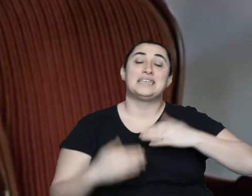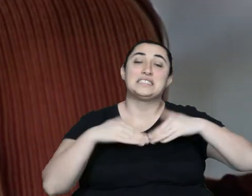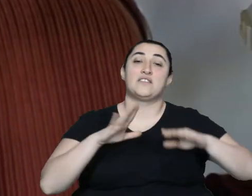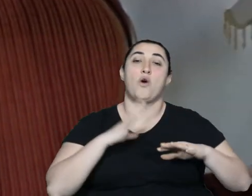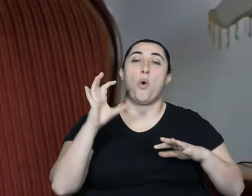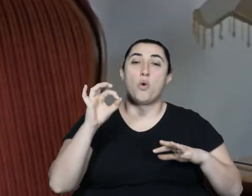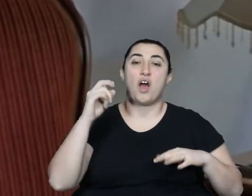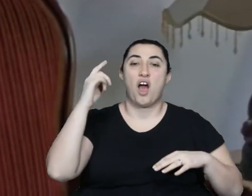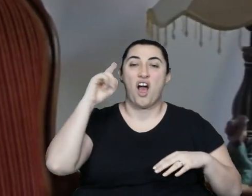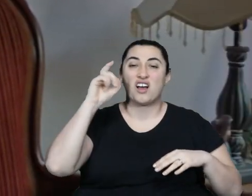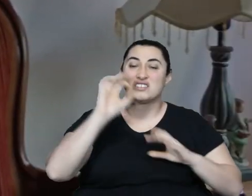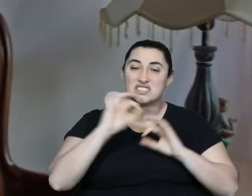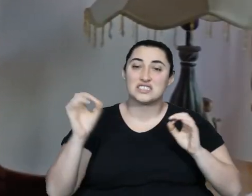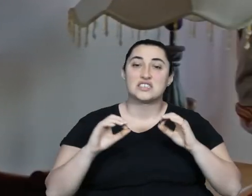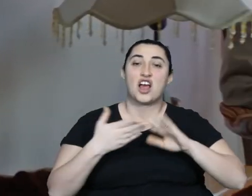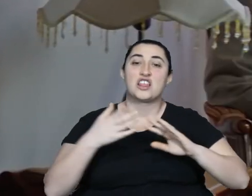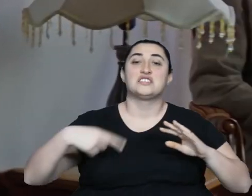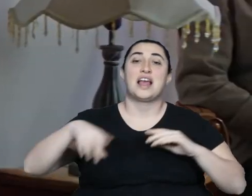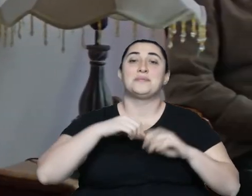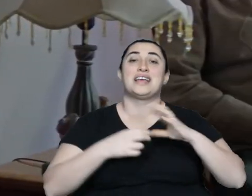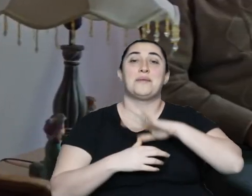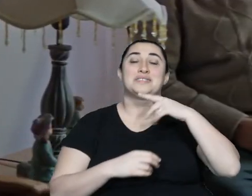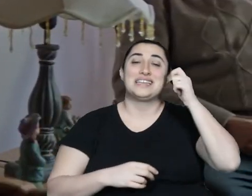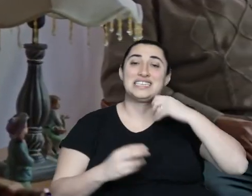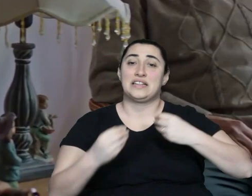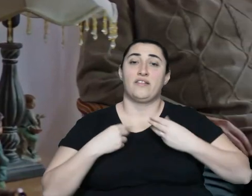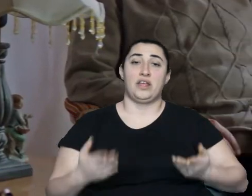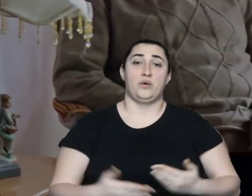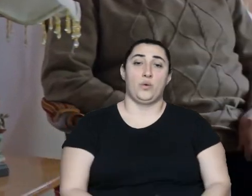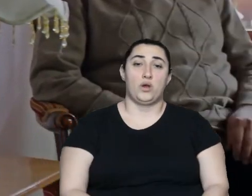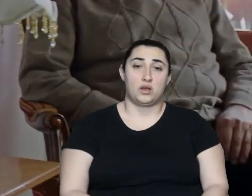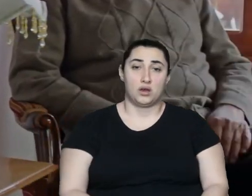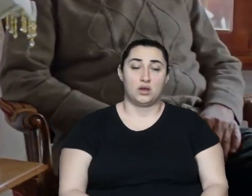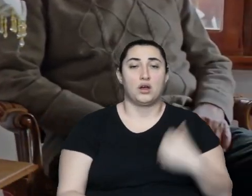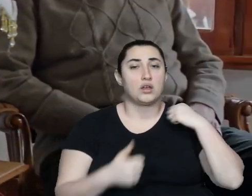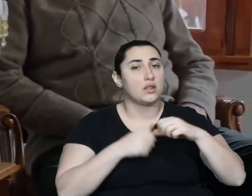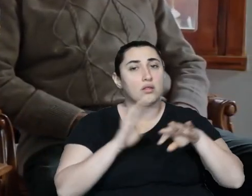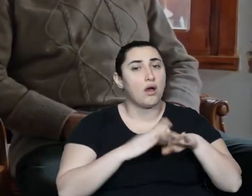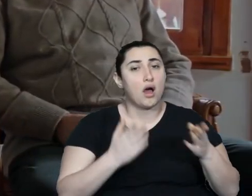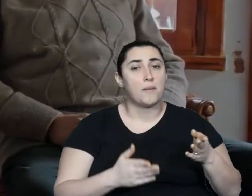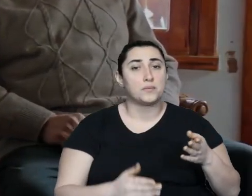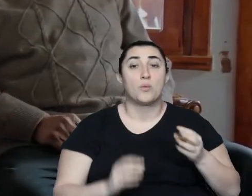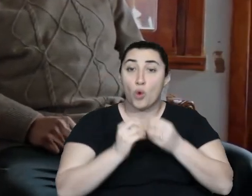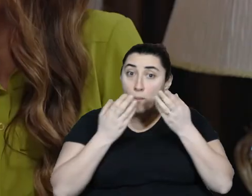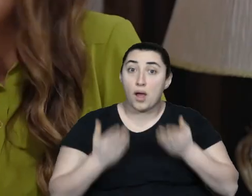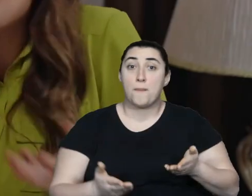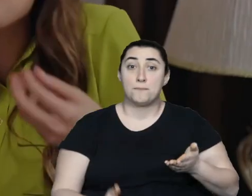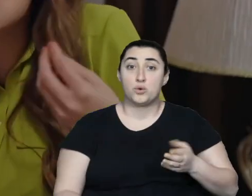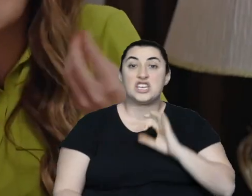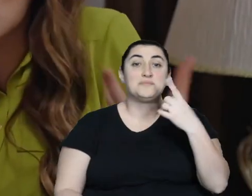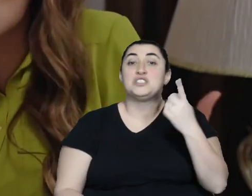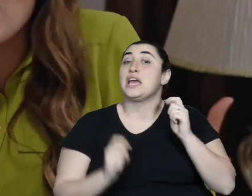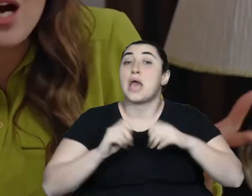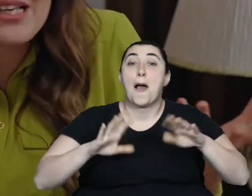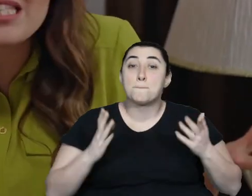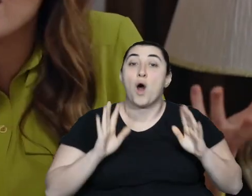Bu Oral beyinsizi ve saz arkadaşlarının tek mesleği insanı rezil etmek mi ya? Gene ne yapmışlar ki? Sorun da bu ya zaten. Hiçbir